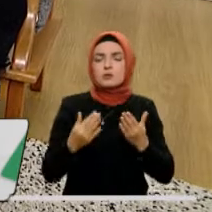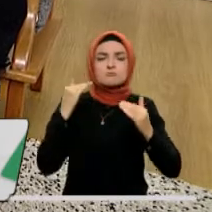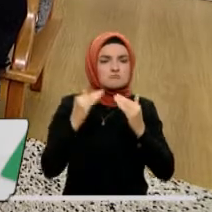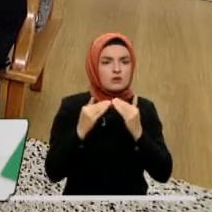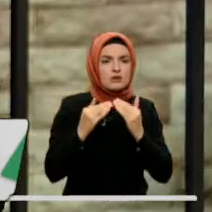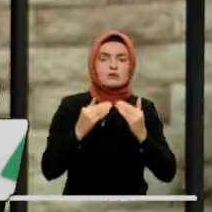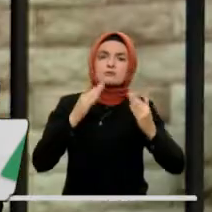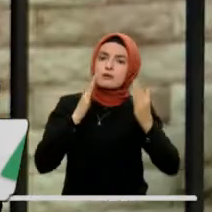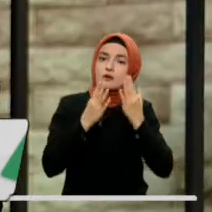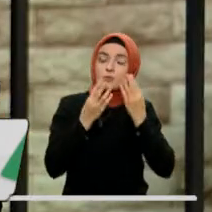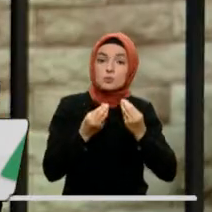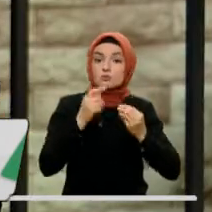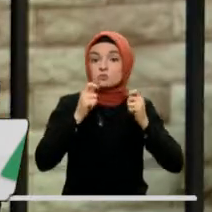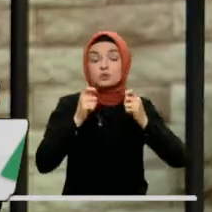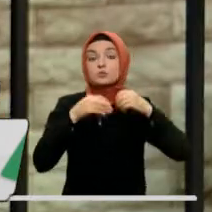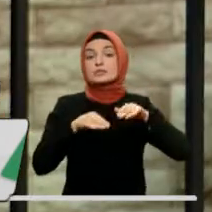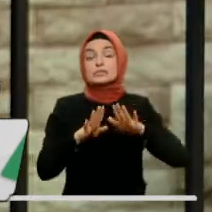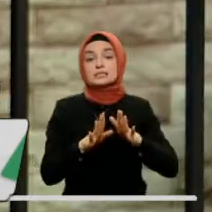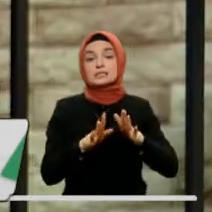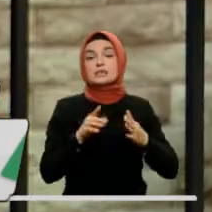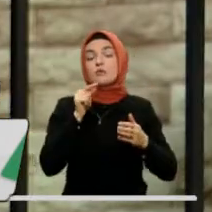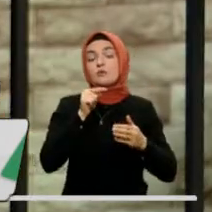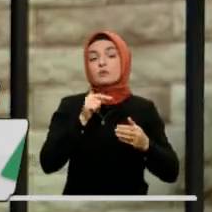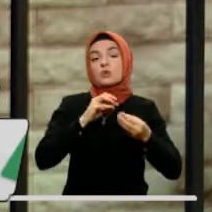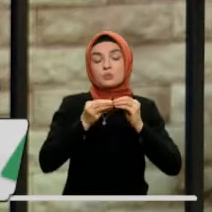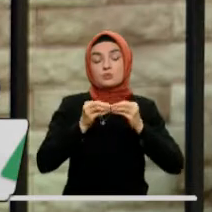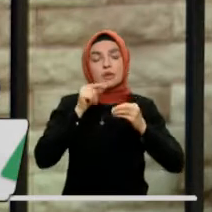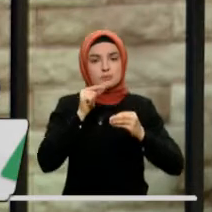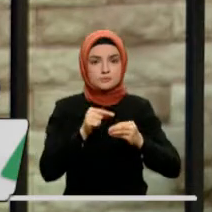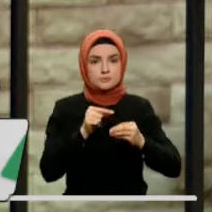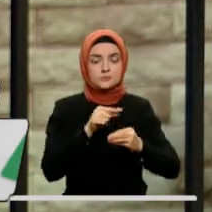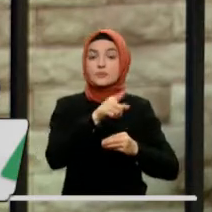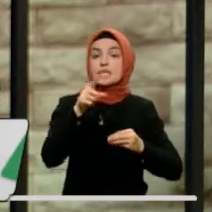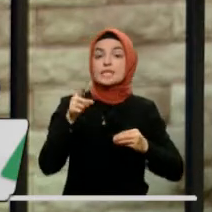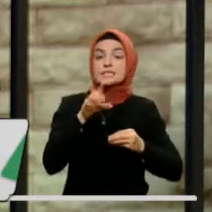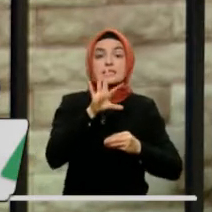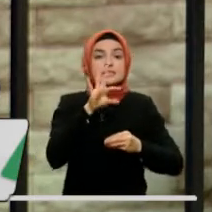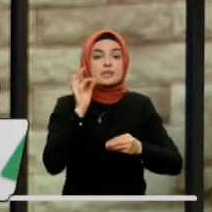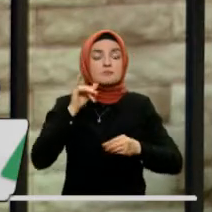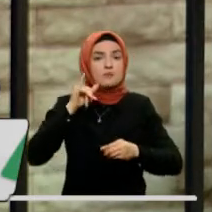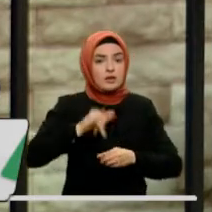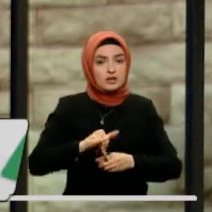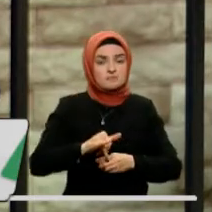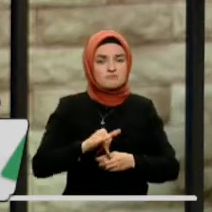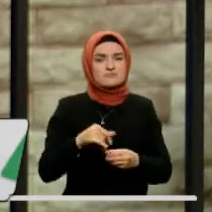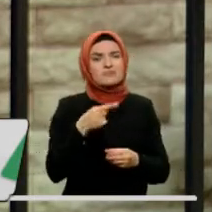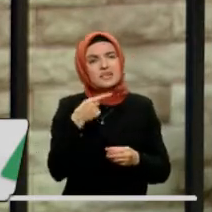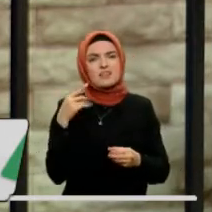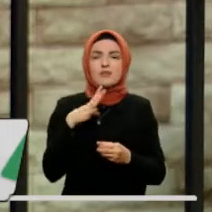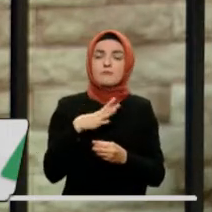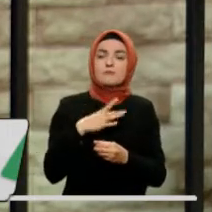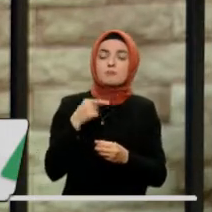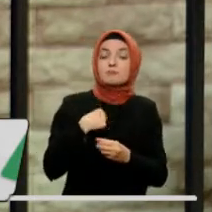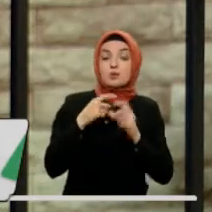Sizin isteklerinizi gerçekleştiriyor muyuz? Oradaki asıl problem şu. Şimdi siz seçme hakkında yetersizlikleriniz var,